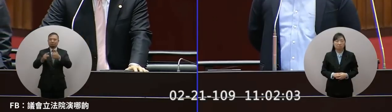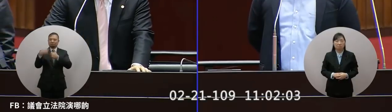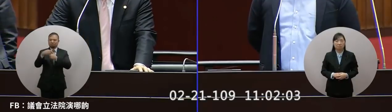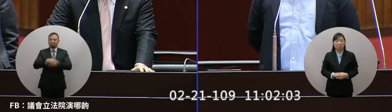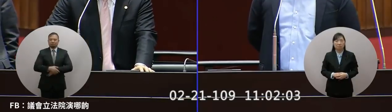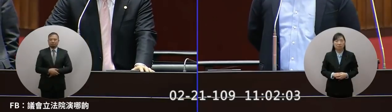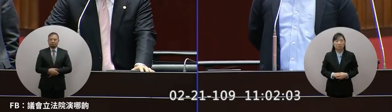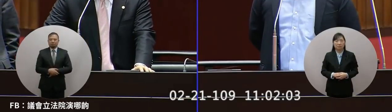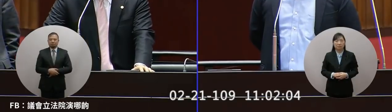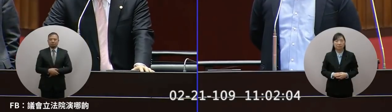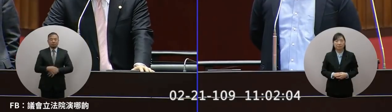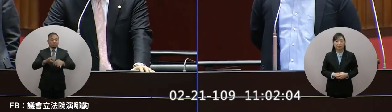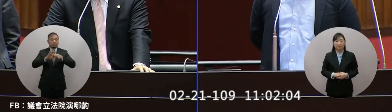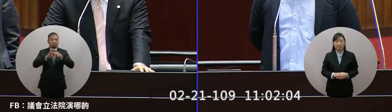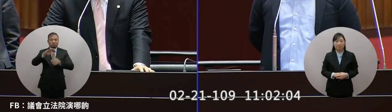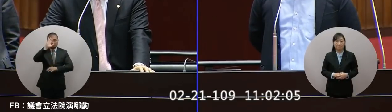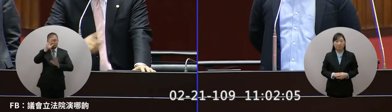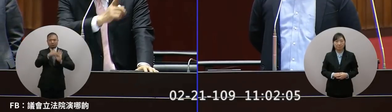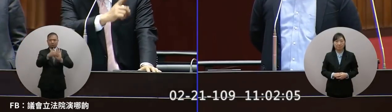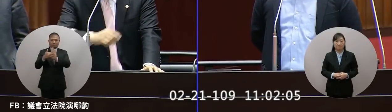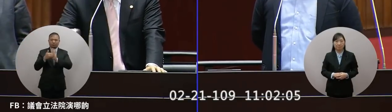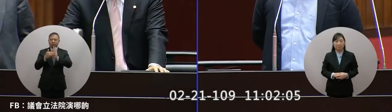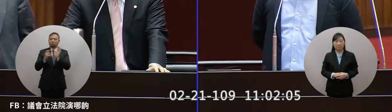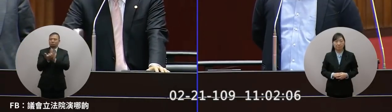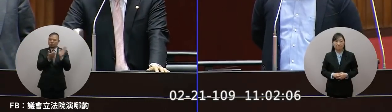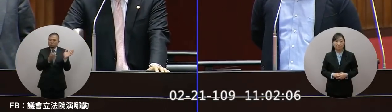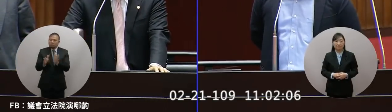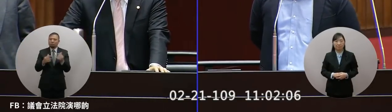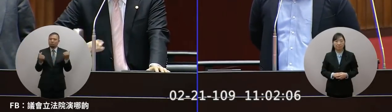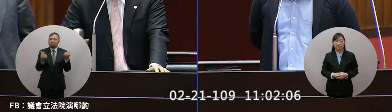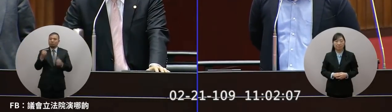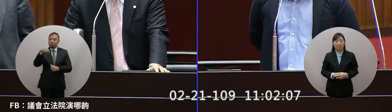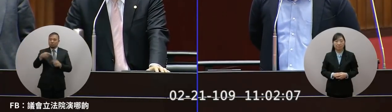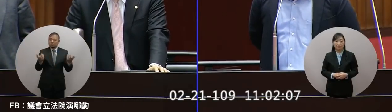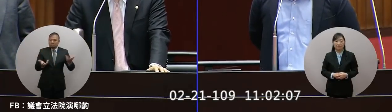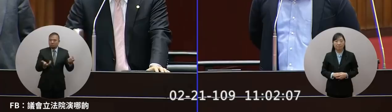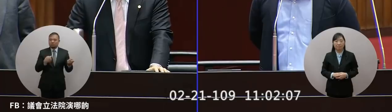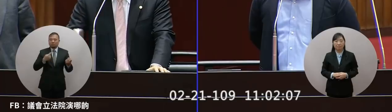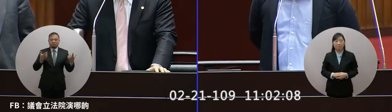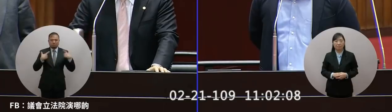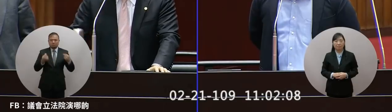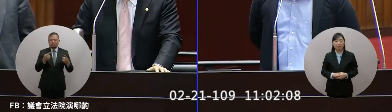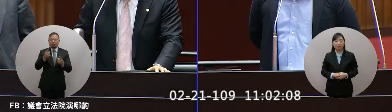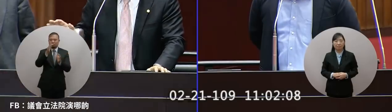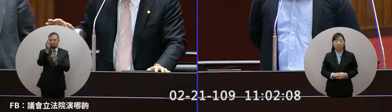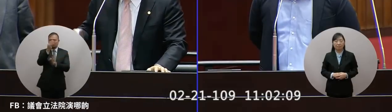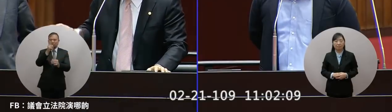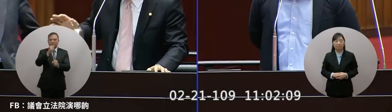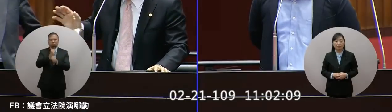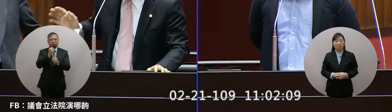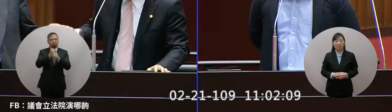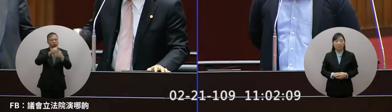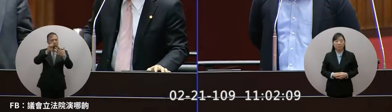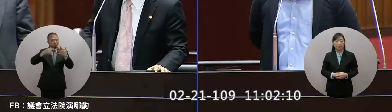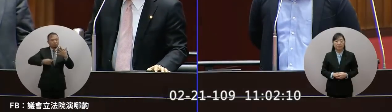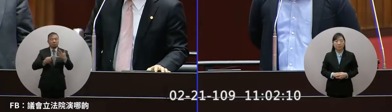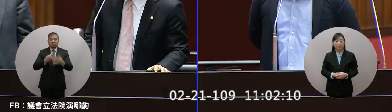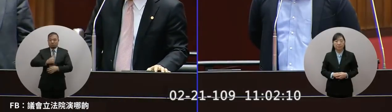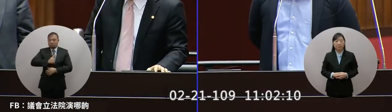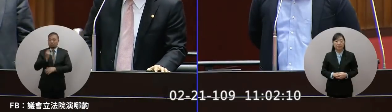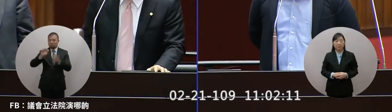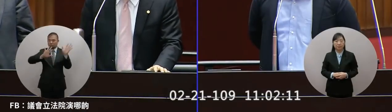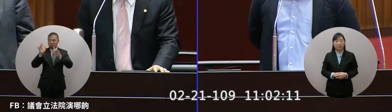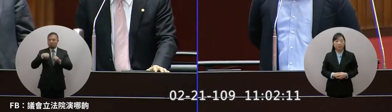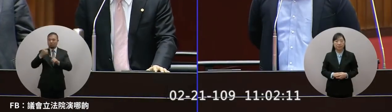关相关的防疫作为，包括这样的事情，都有整套作业。那实际的个案情形，我请